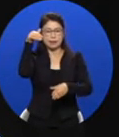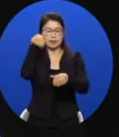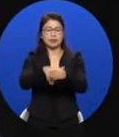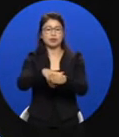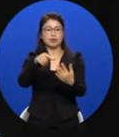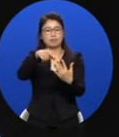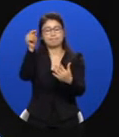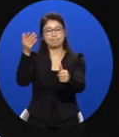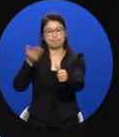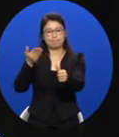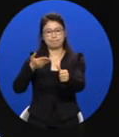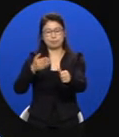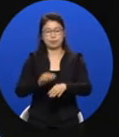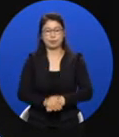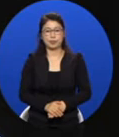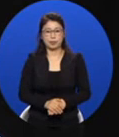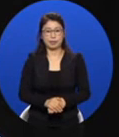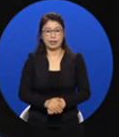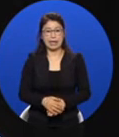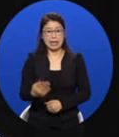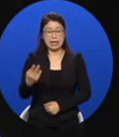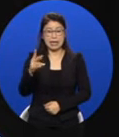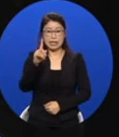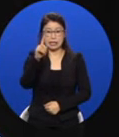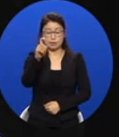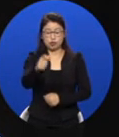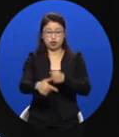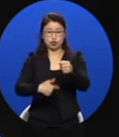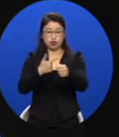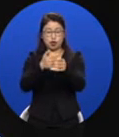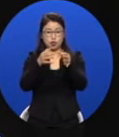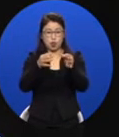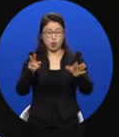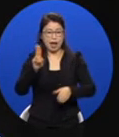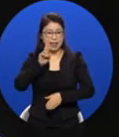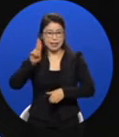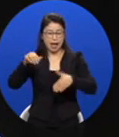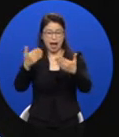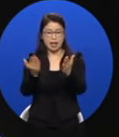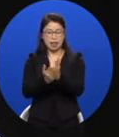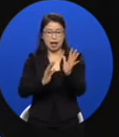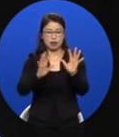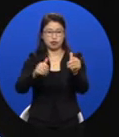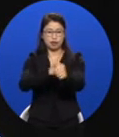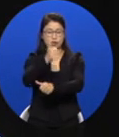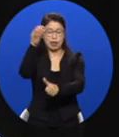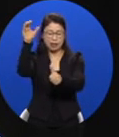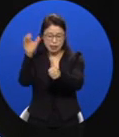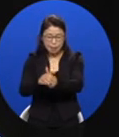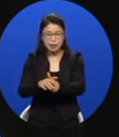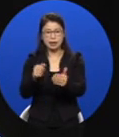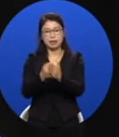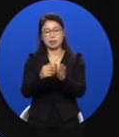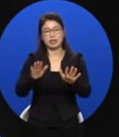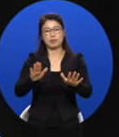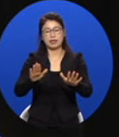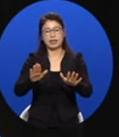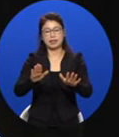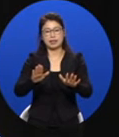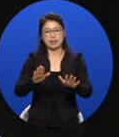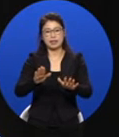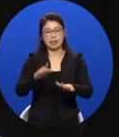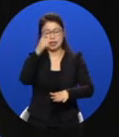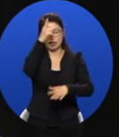주십시오. 이제 16년 동안 야당 국회의원 했으니까 이번에는 집권